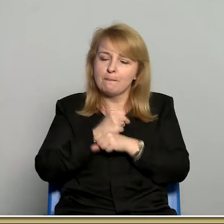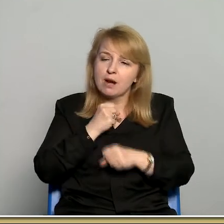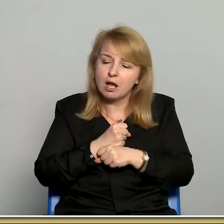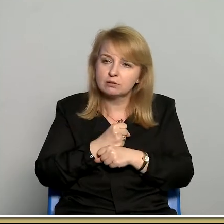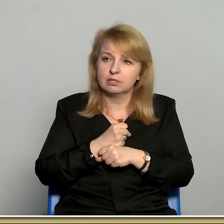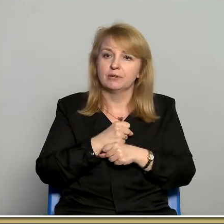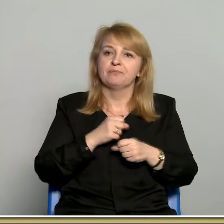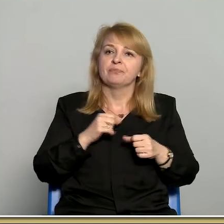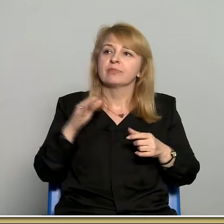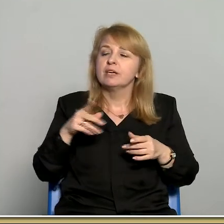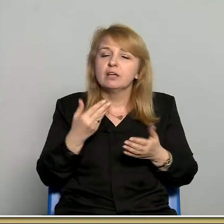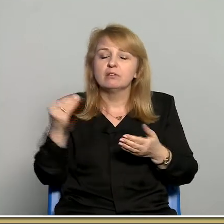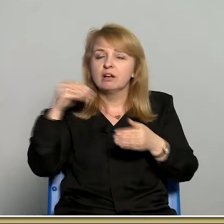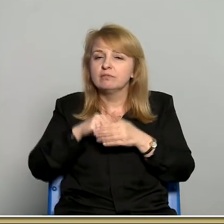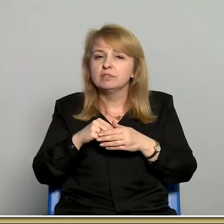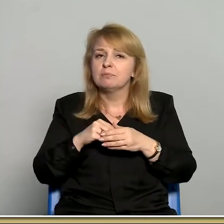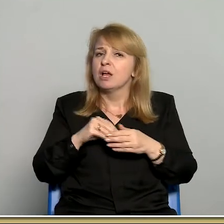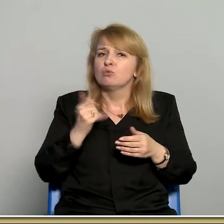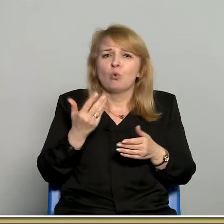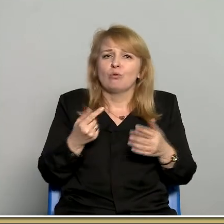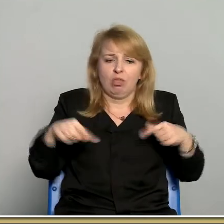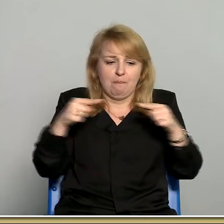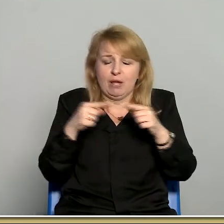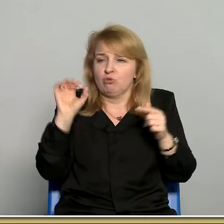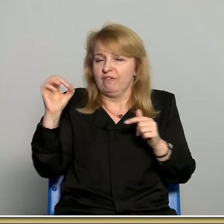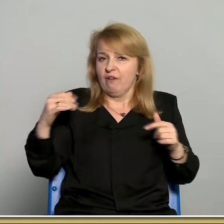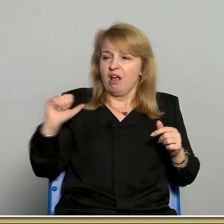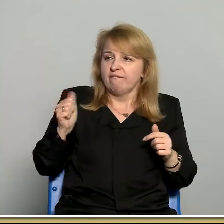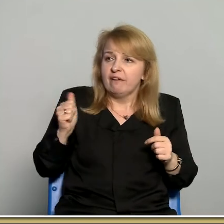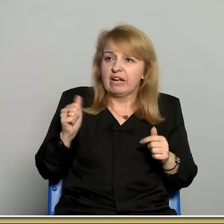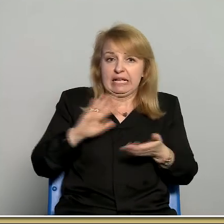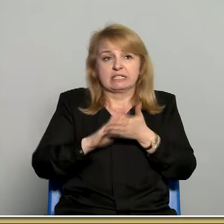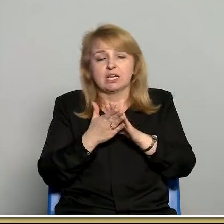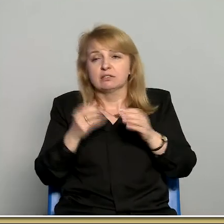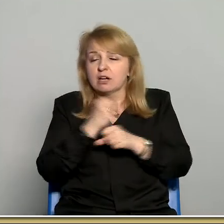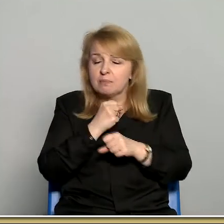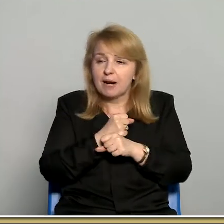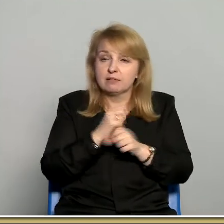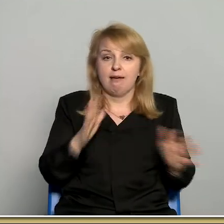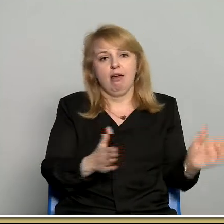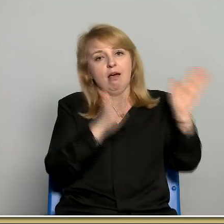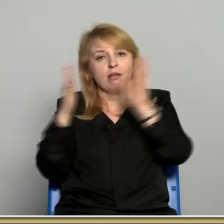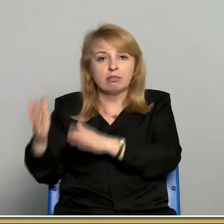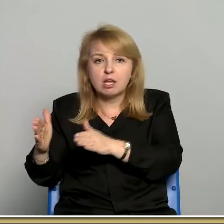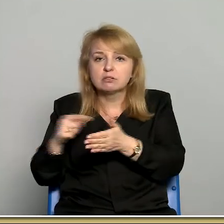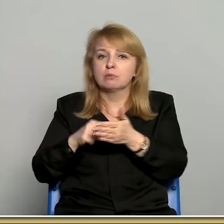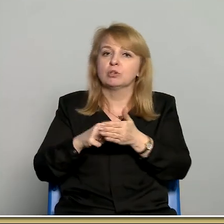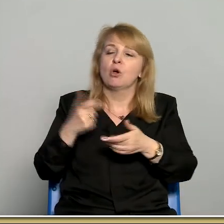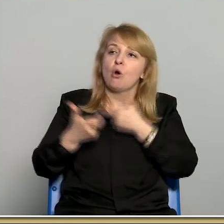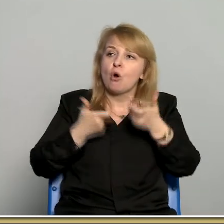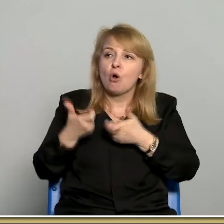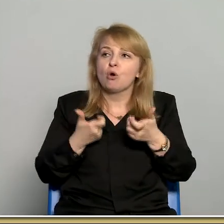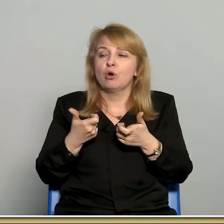dysproporcje wynikające z niedostosowania kwalifikacji do potrzeb rynku pracy, a następnie wesprzeć ją w